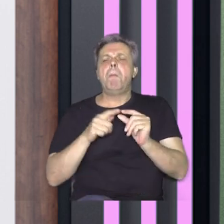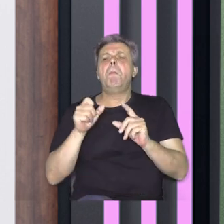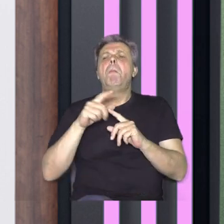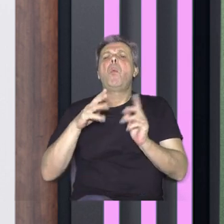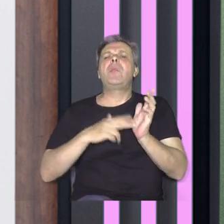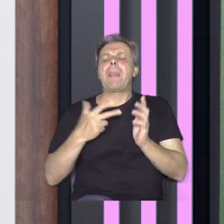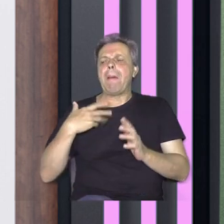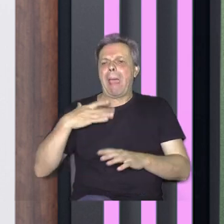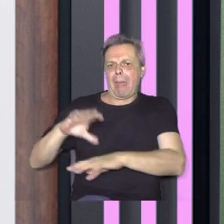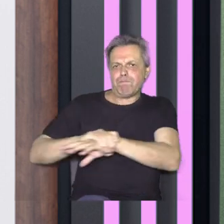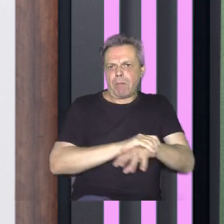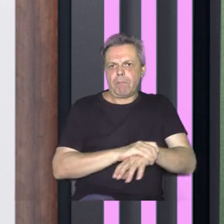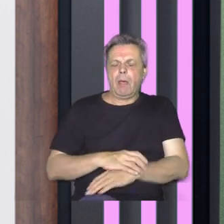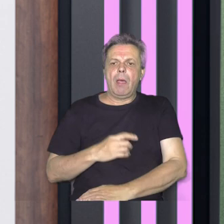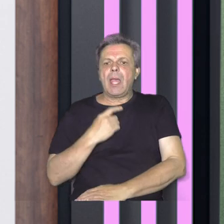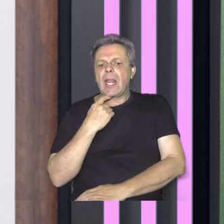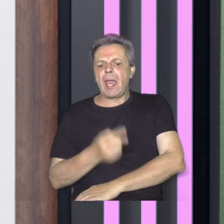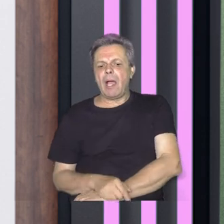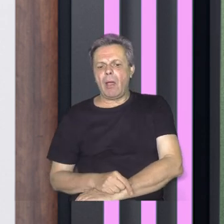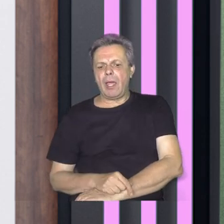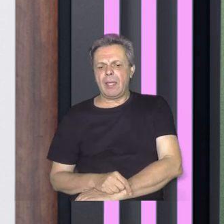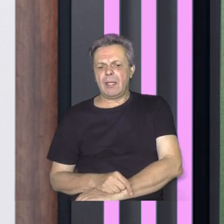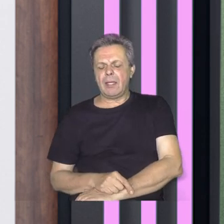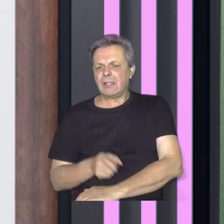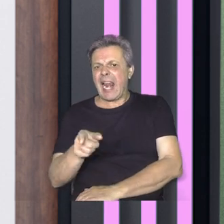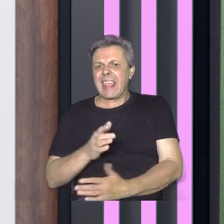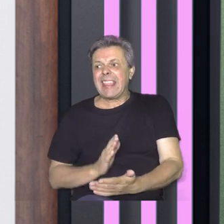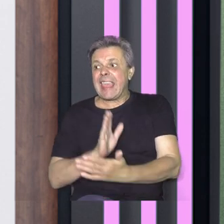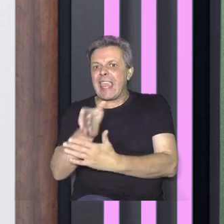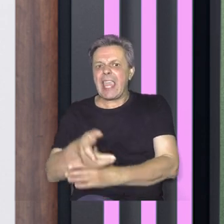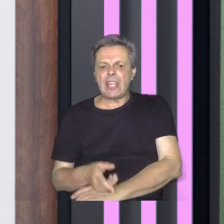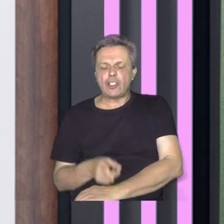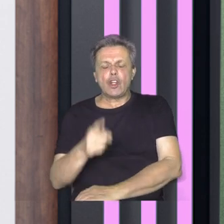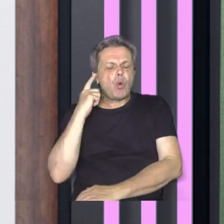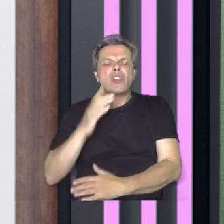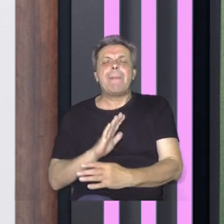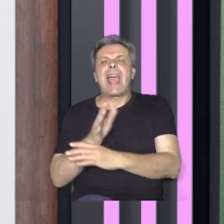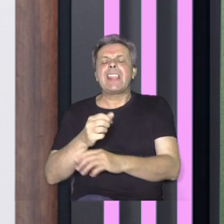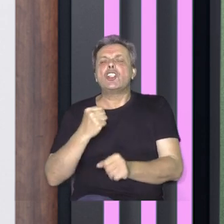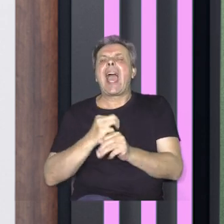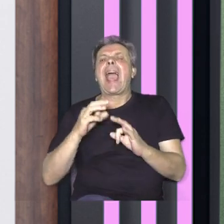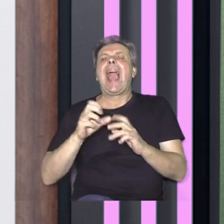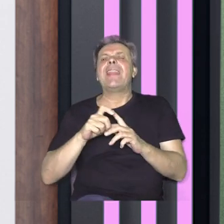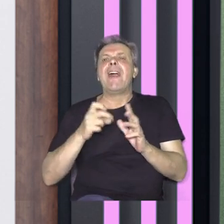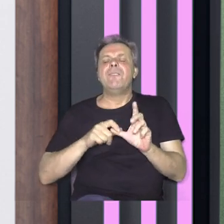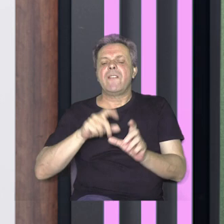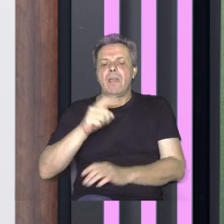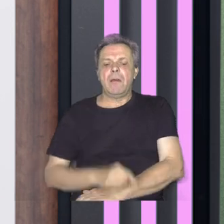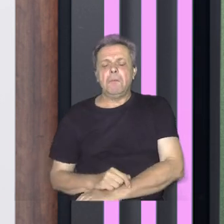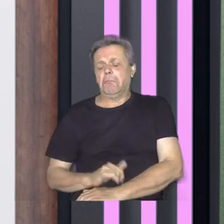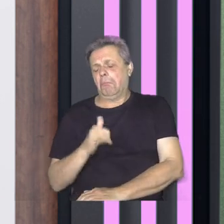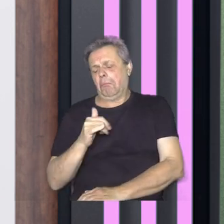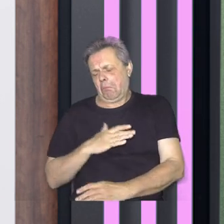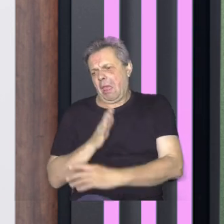Putin mene uhvati za ruku i kaže, čuješ, ideš li ti kod, čuo sam da ideš kod Gaddafija.